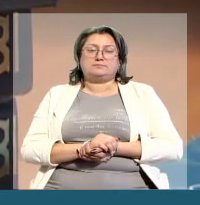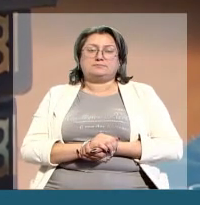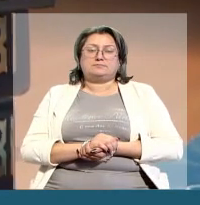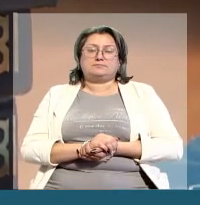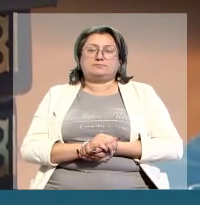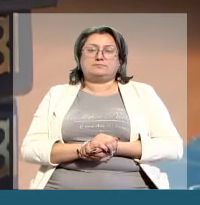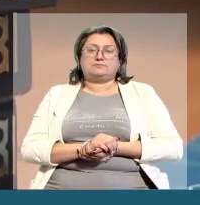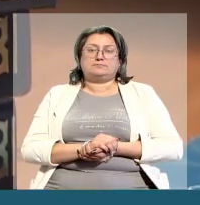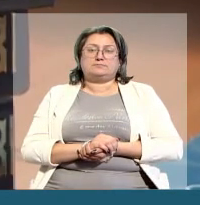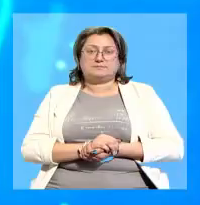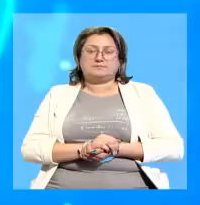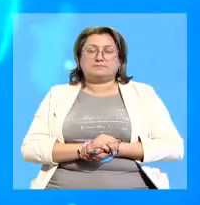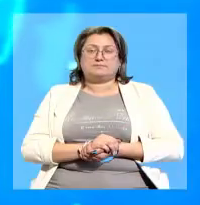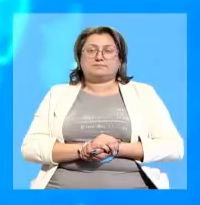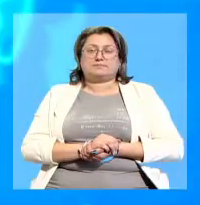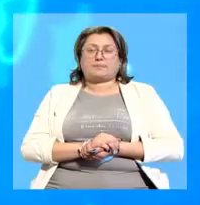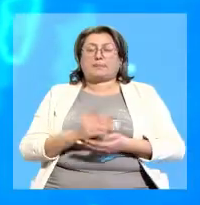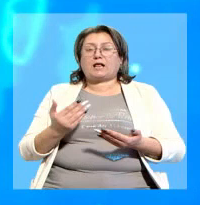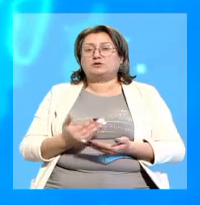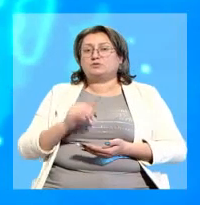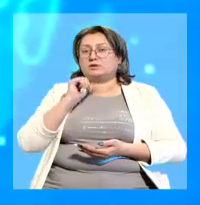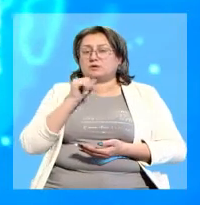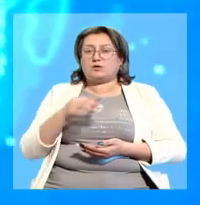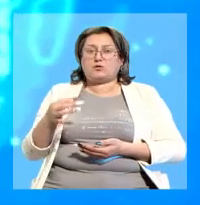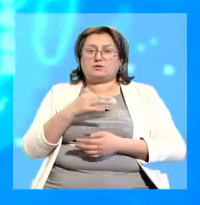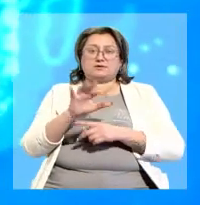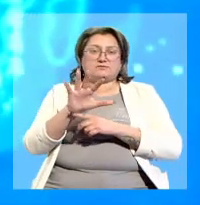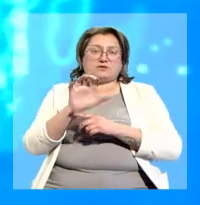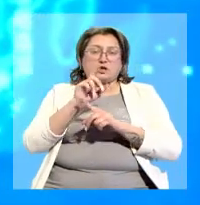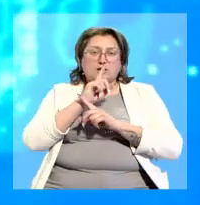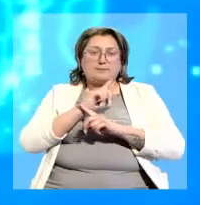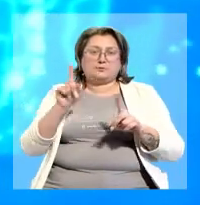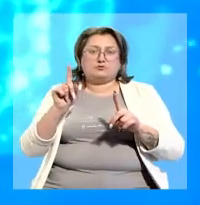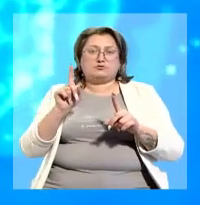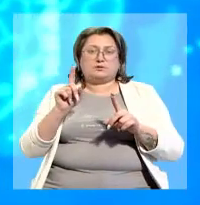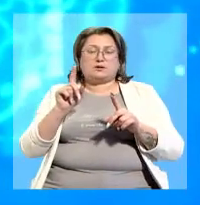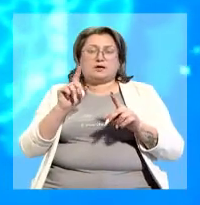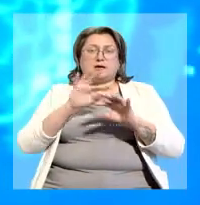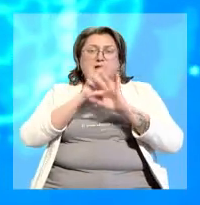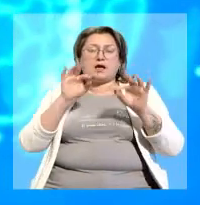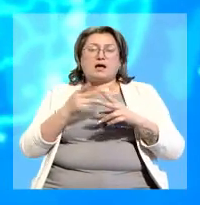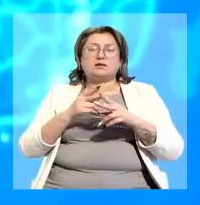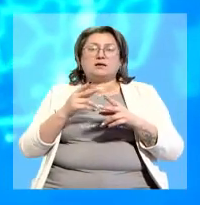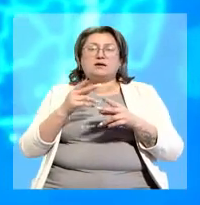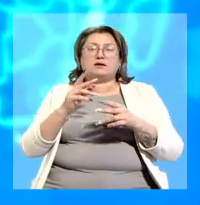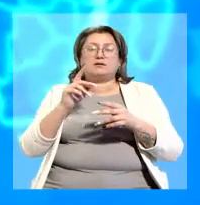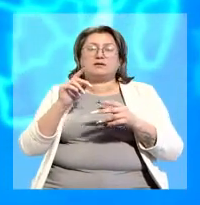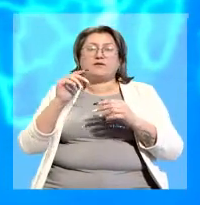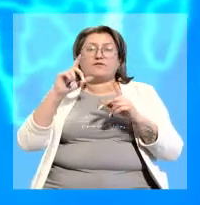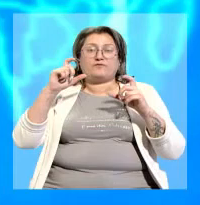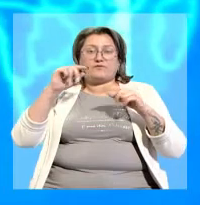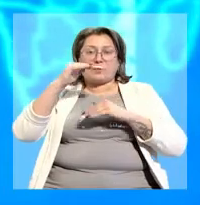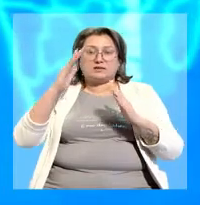Жабаев, Қостанай телеарнасы. Қостанай облысының тұрғындары ерекше құбылысты суретке түсіріп алған. Түнгі аспандағы таңға жайып